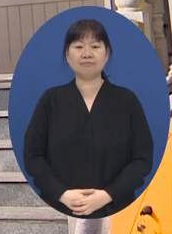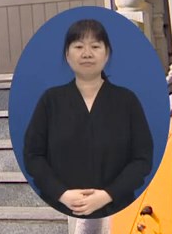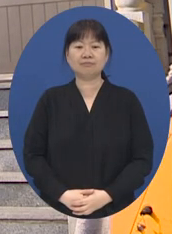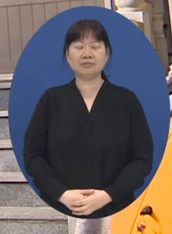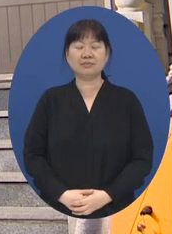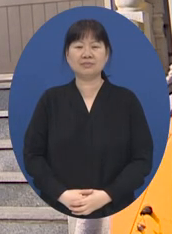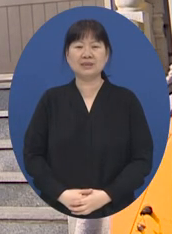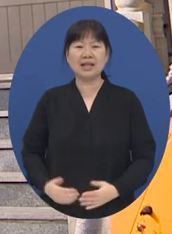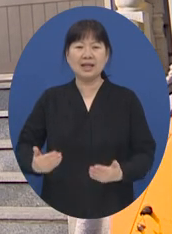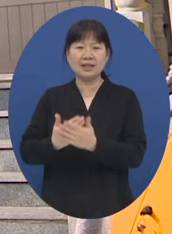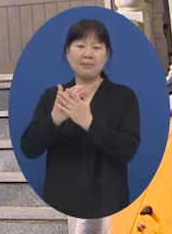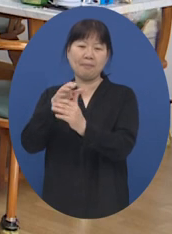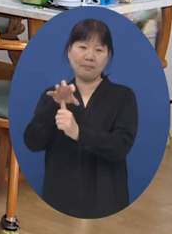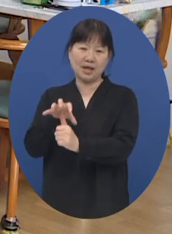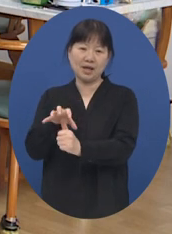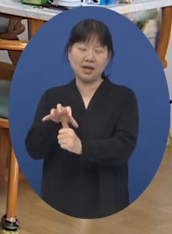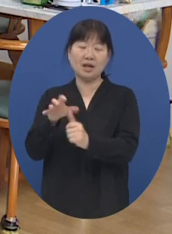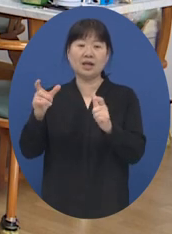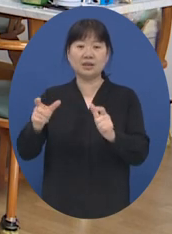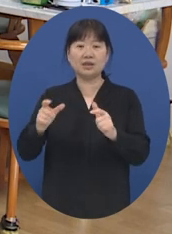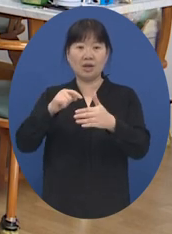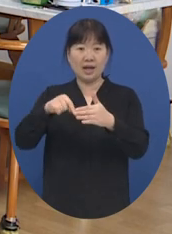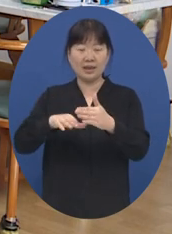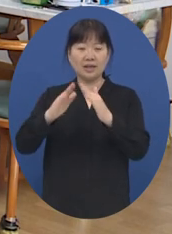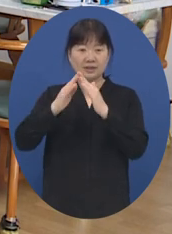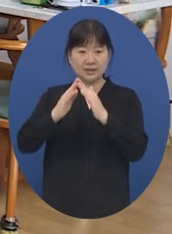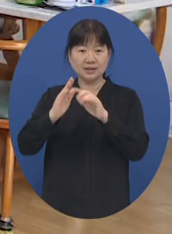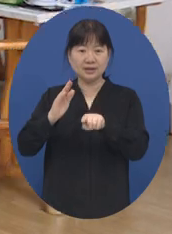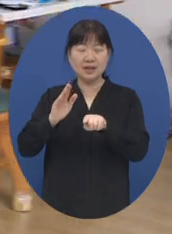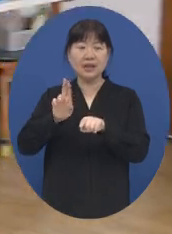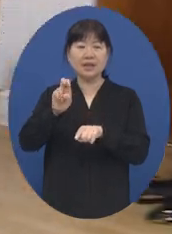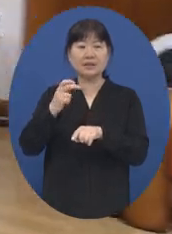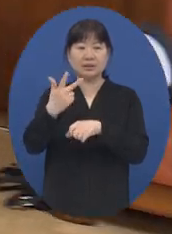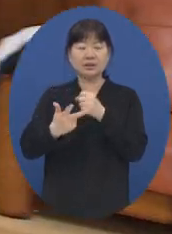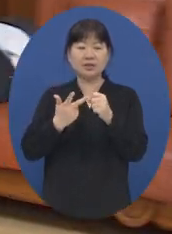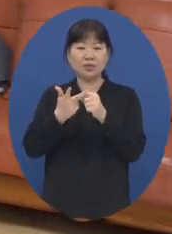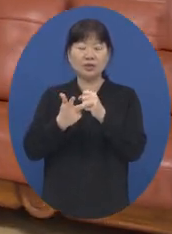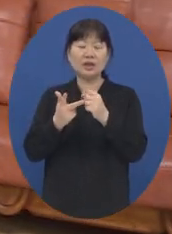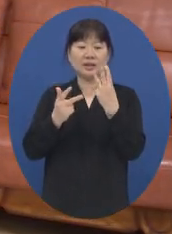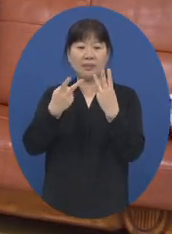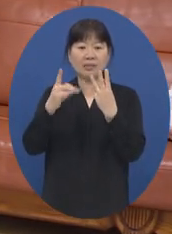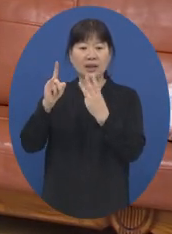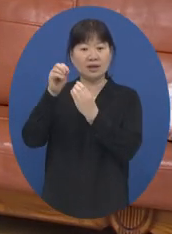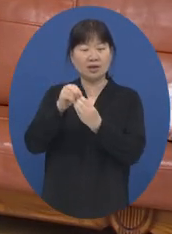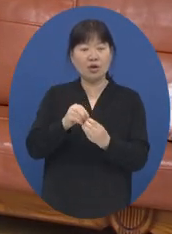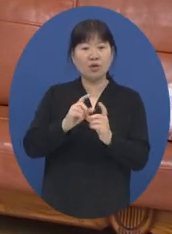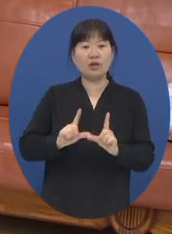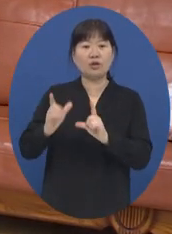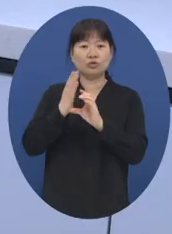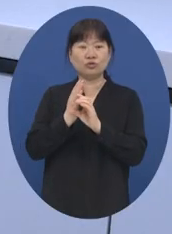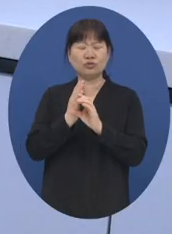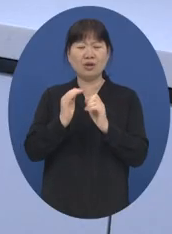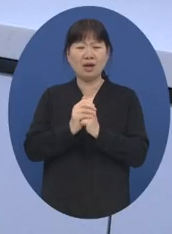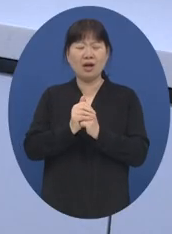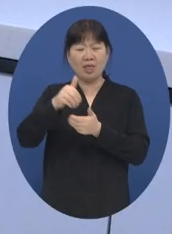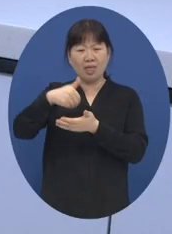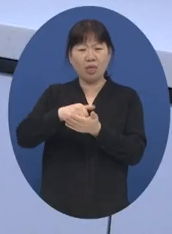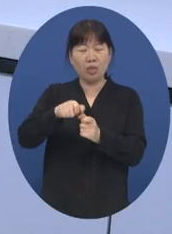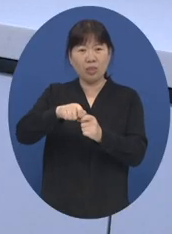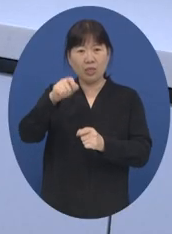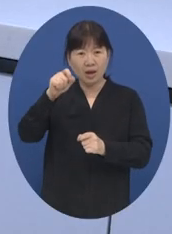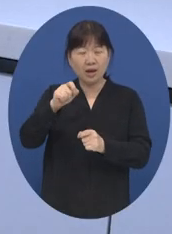개발제한구역 안에 위치한 1주택 27년째 3대가 함께 살고 있는 곳입니다 낡고 오래된 바닥과 참작